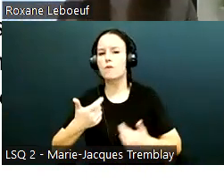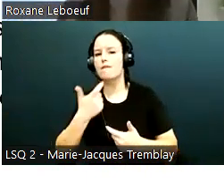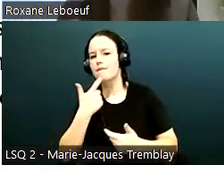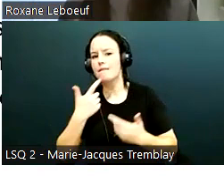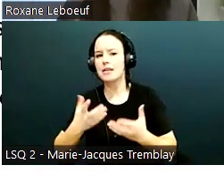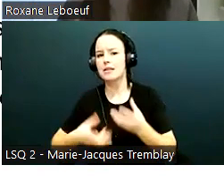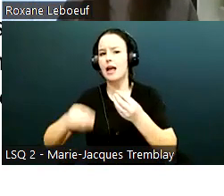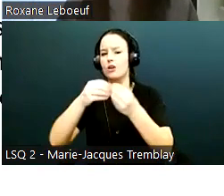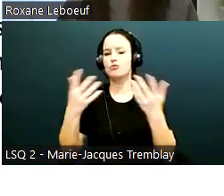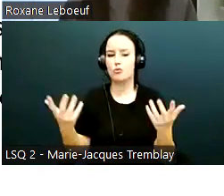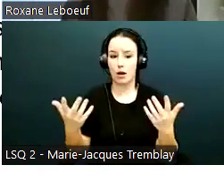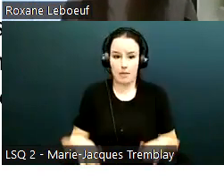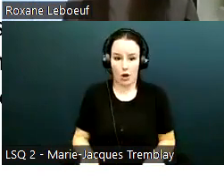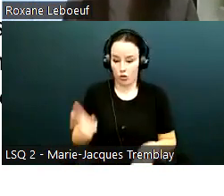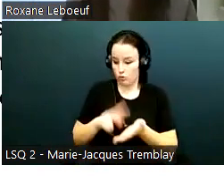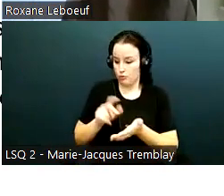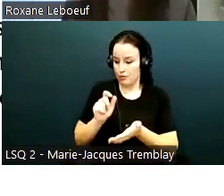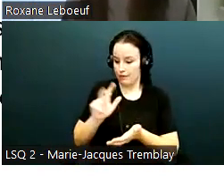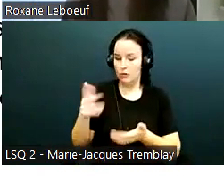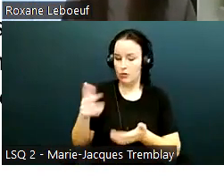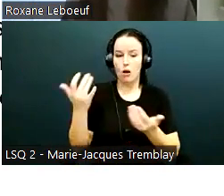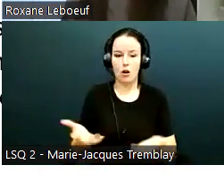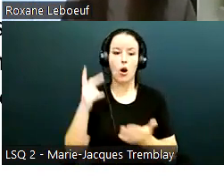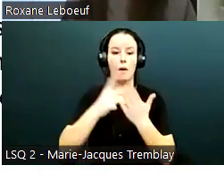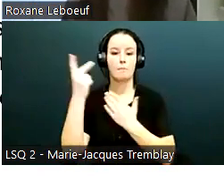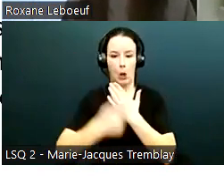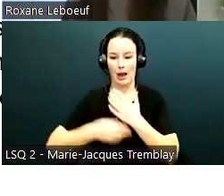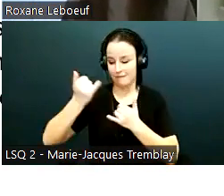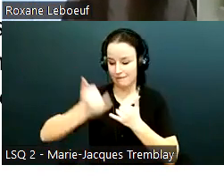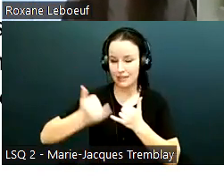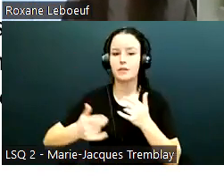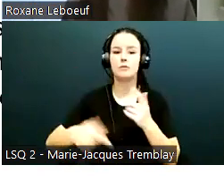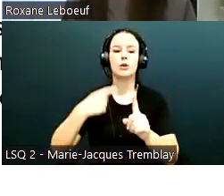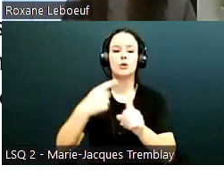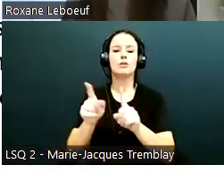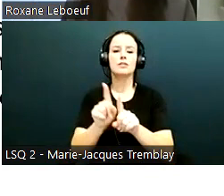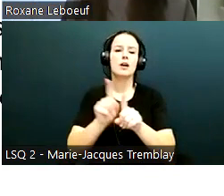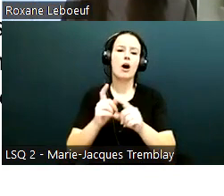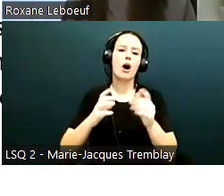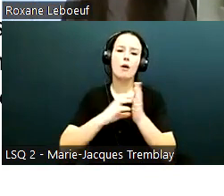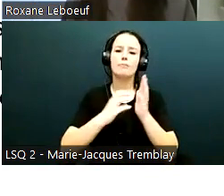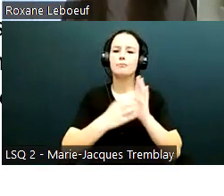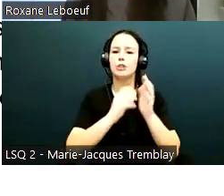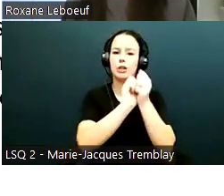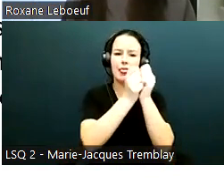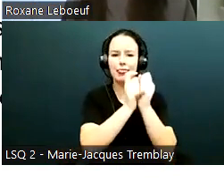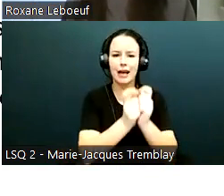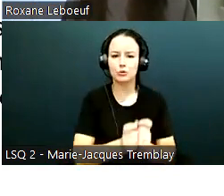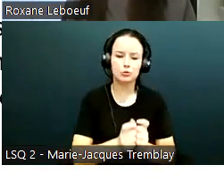est dans la diffusion du programme et on est à finaliser, entre autres, la traduction d'un certain module qui ça a été un petit peu plus